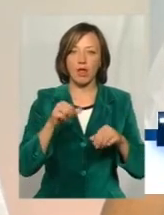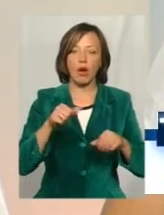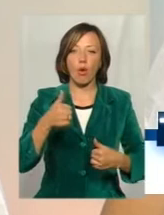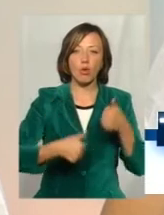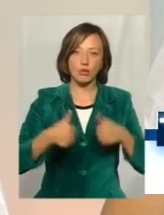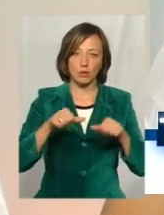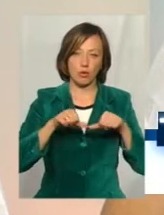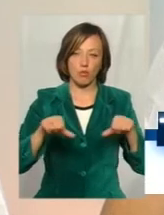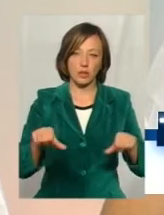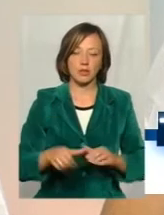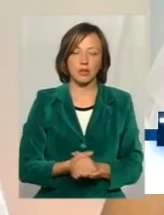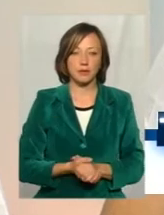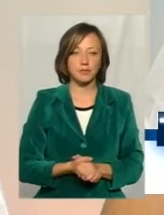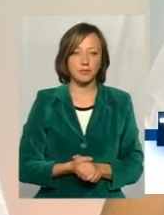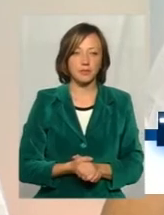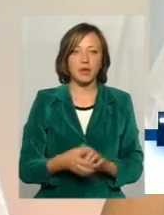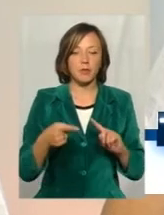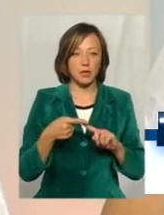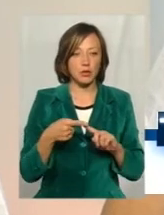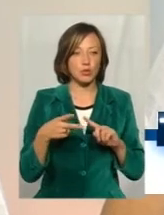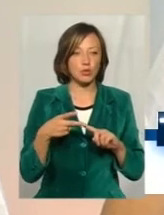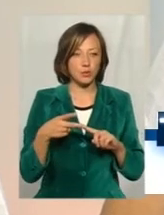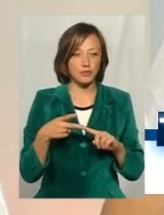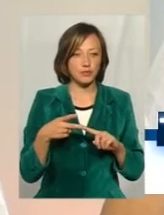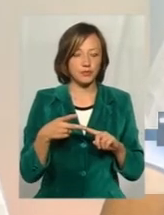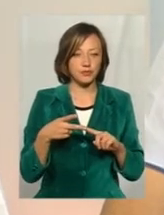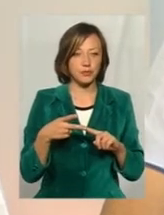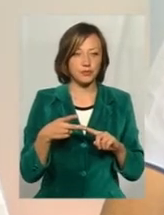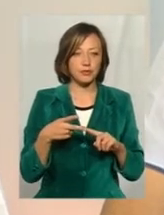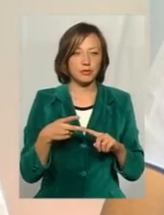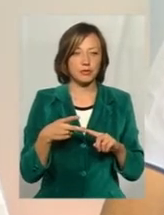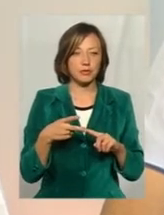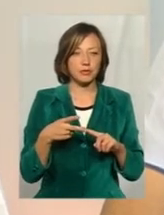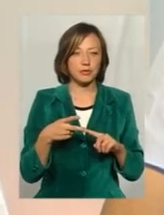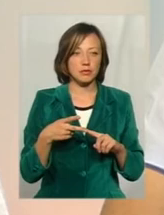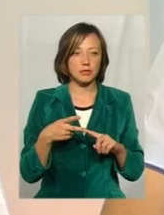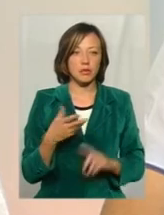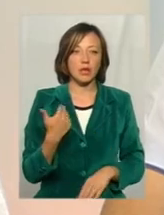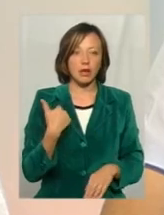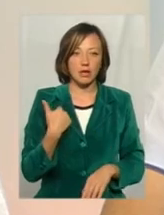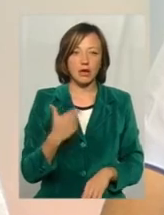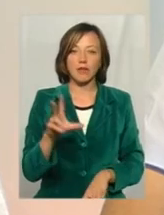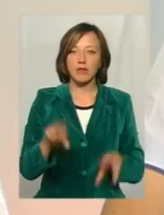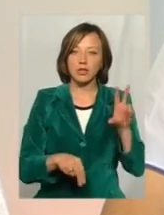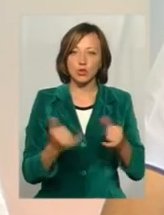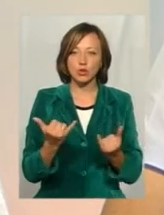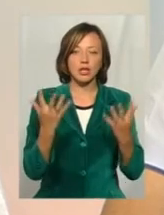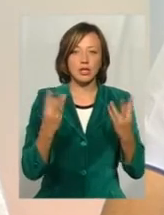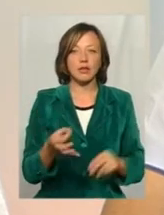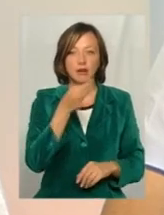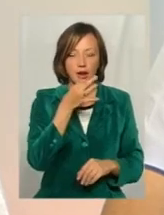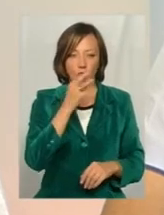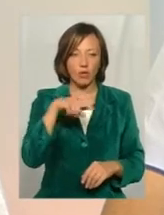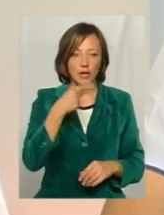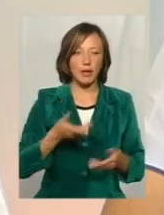конкурсному комітеті. Перше. Друге. Я рахую, на сьогоднішній день ще зарані говорити, тому що ми